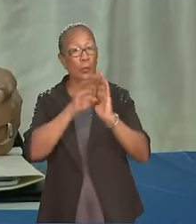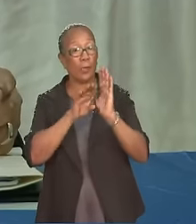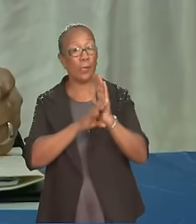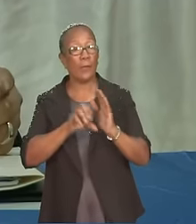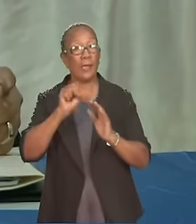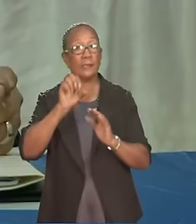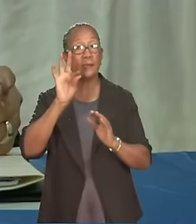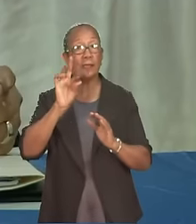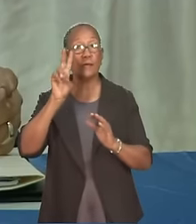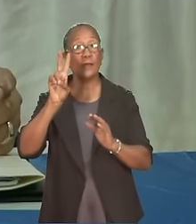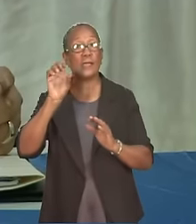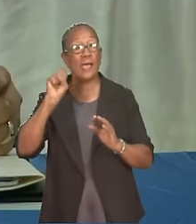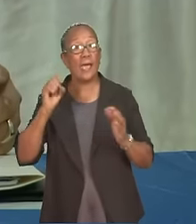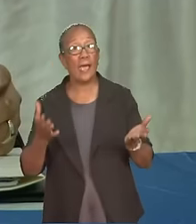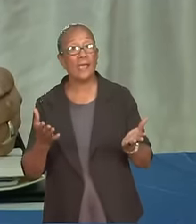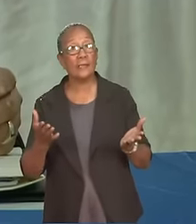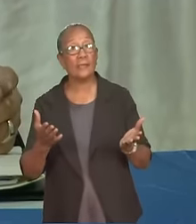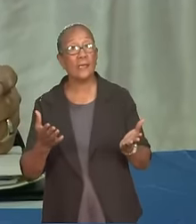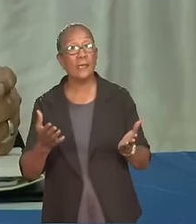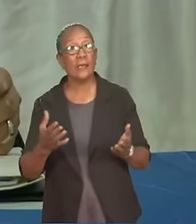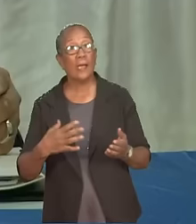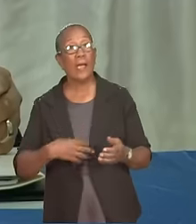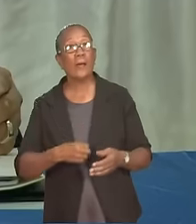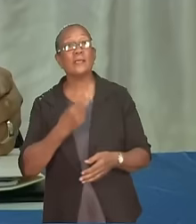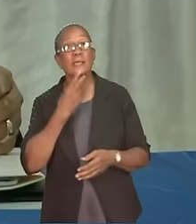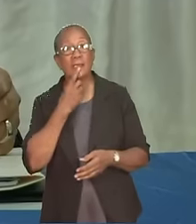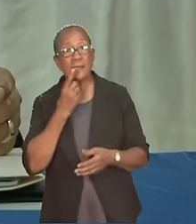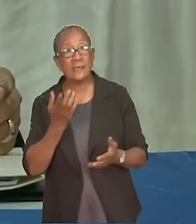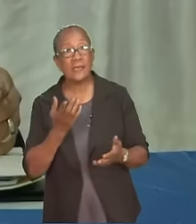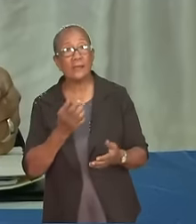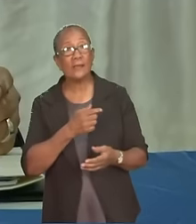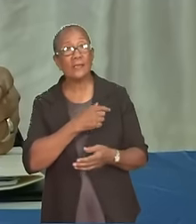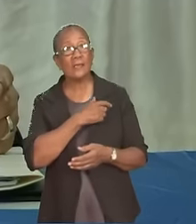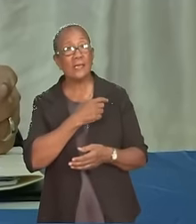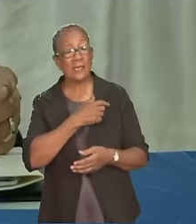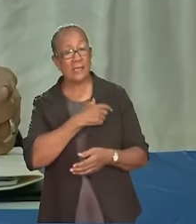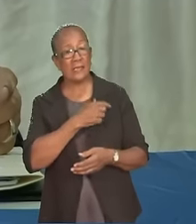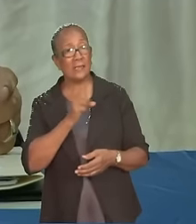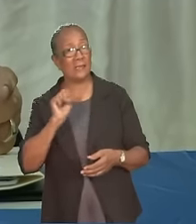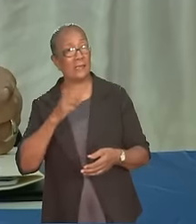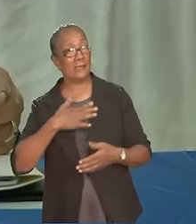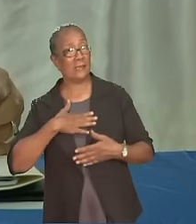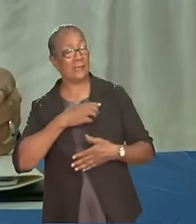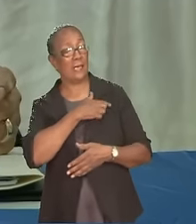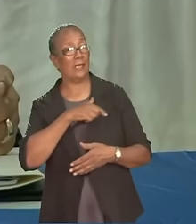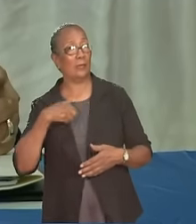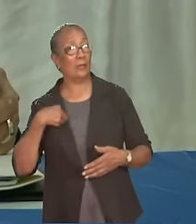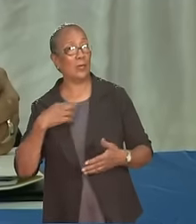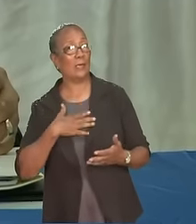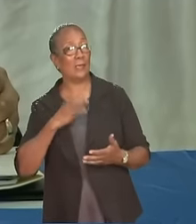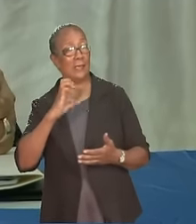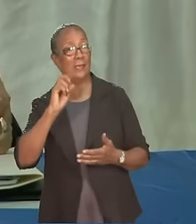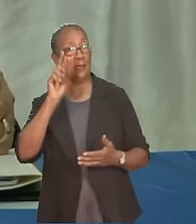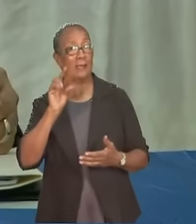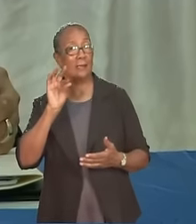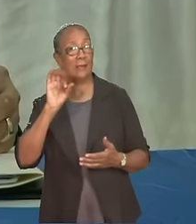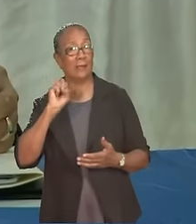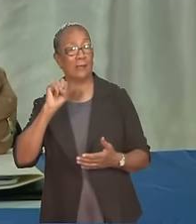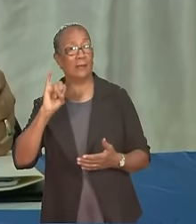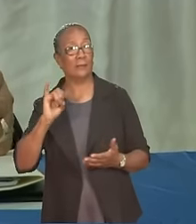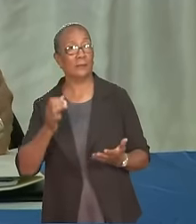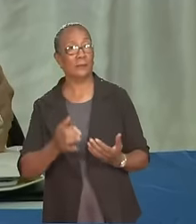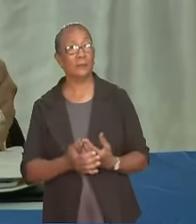zegt de journalist, de man Bombolid heeft een sanatorium. En toen vertelde hij me, dus vrijdag ga ik alle informatie opvragen wat er aan de hand